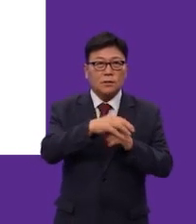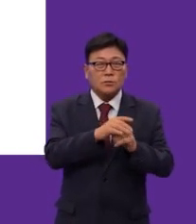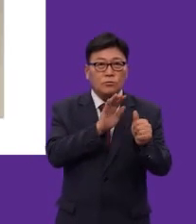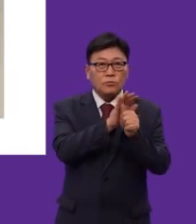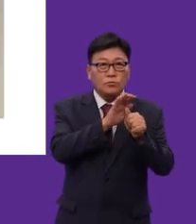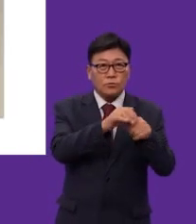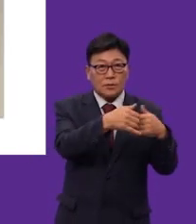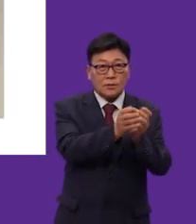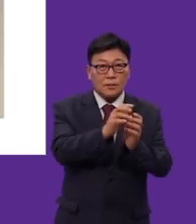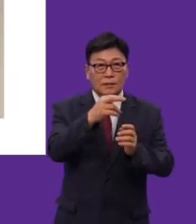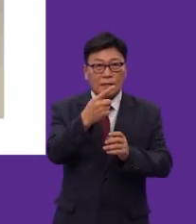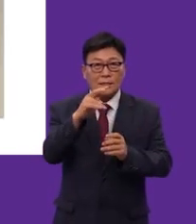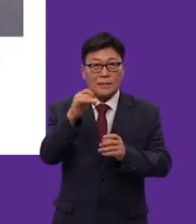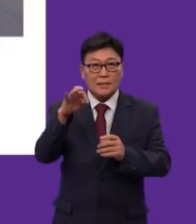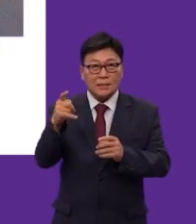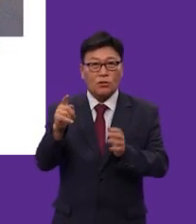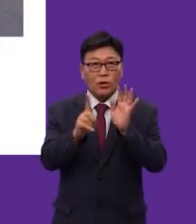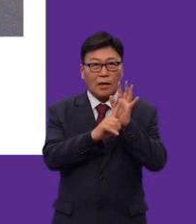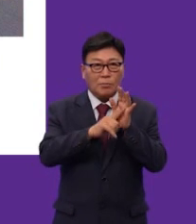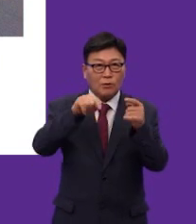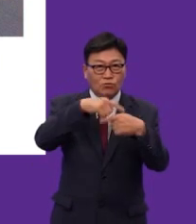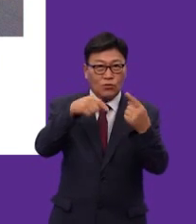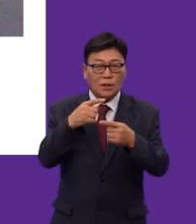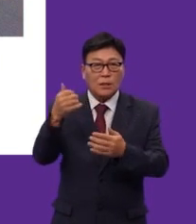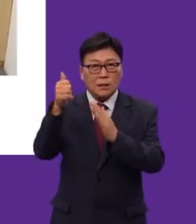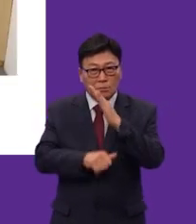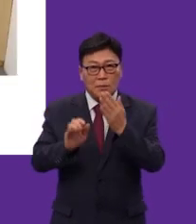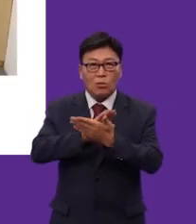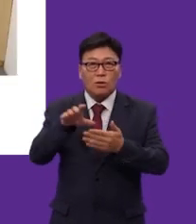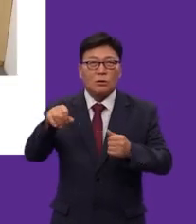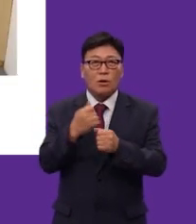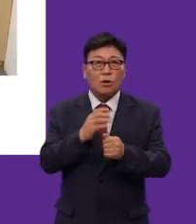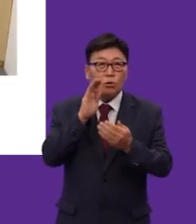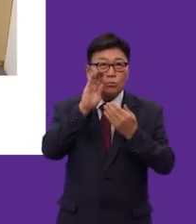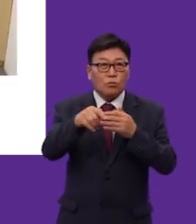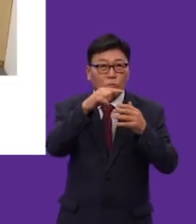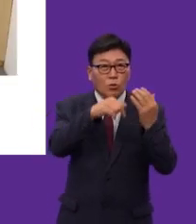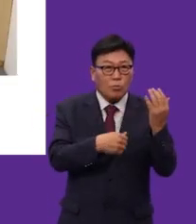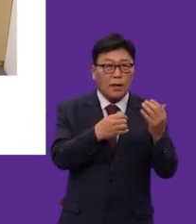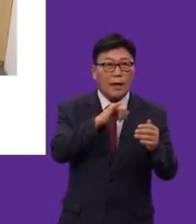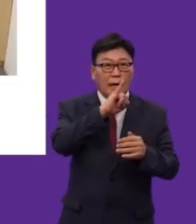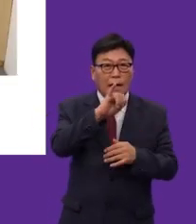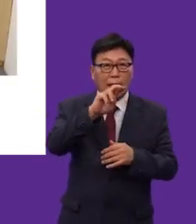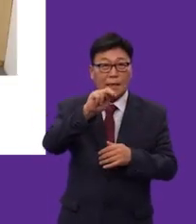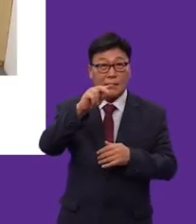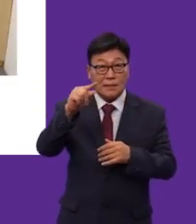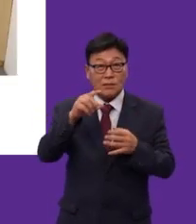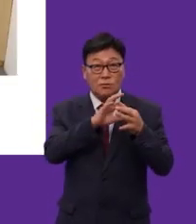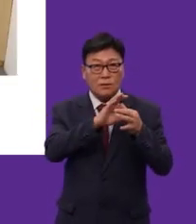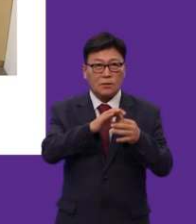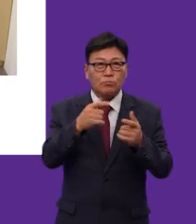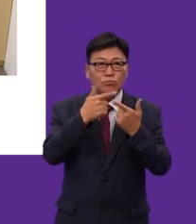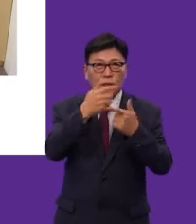다시인, 캠페인 운영, 실패 놀이터, 후속 프로그램 다시 ING를 통하여